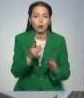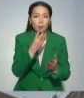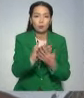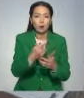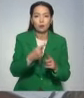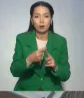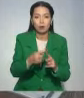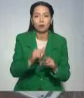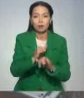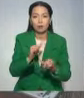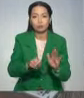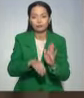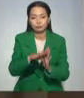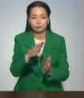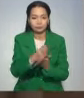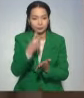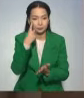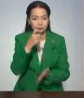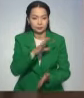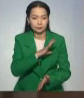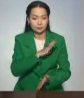развития отметил глава кабмина